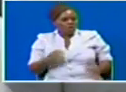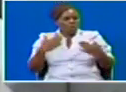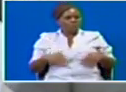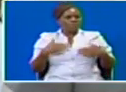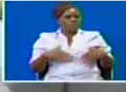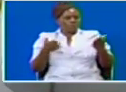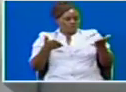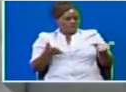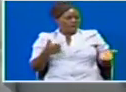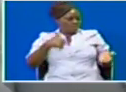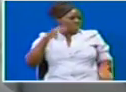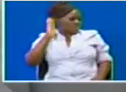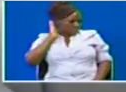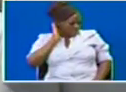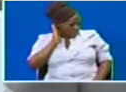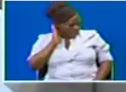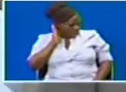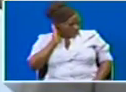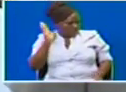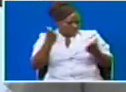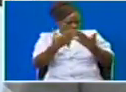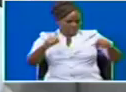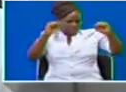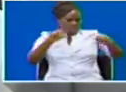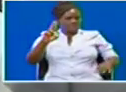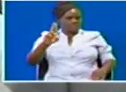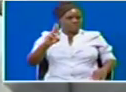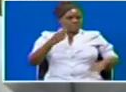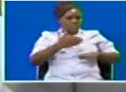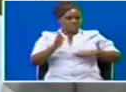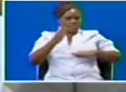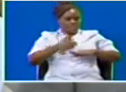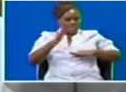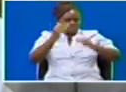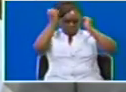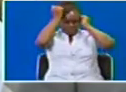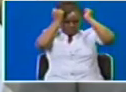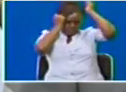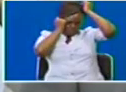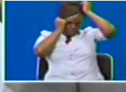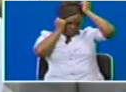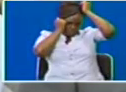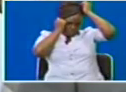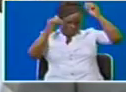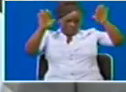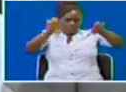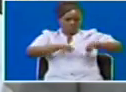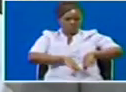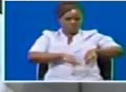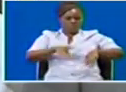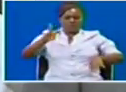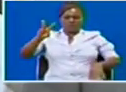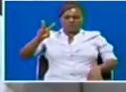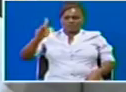Saa hii nimesikia kwamba mtukufu Rais ametuma wanajeshi wetu kwa upande wa Kerio Valley